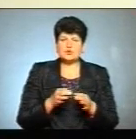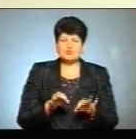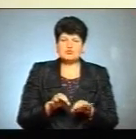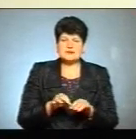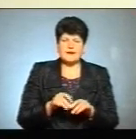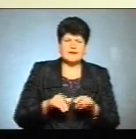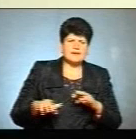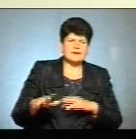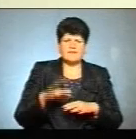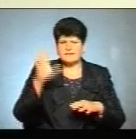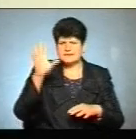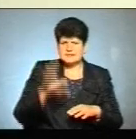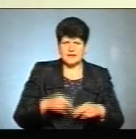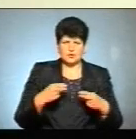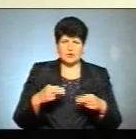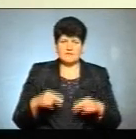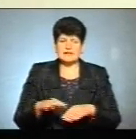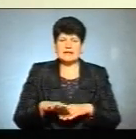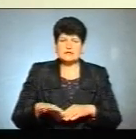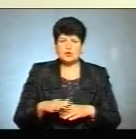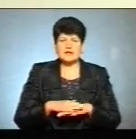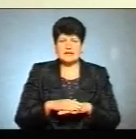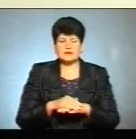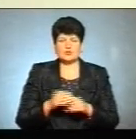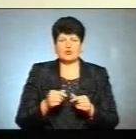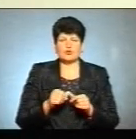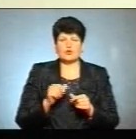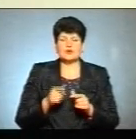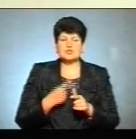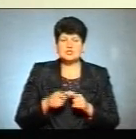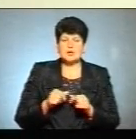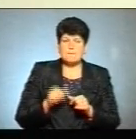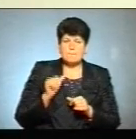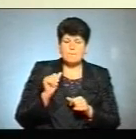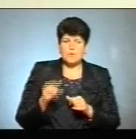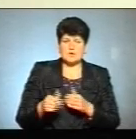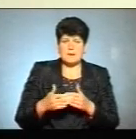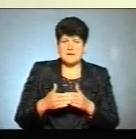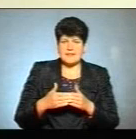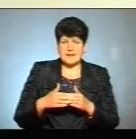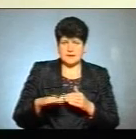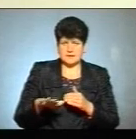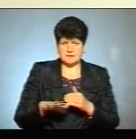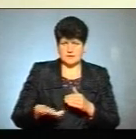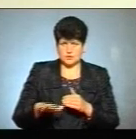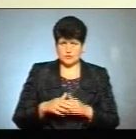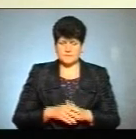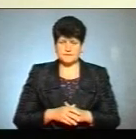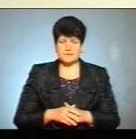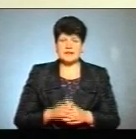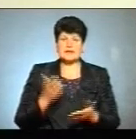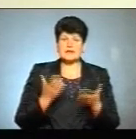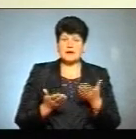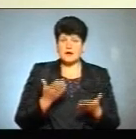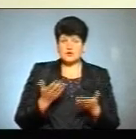стихійної торгівлі чи на території ринку, чи поза, ну, на прилеглій території ринку. Тобто,